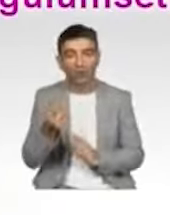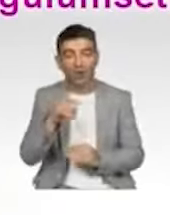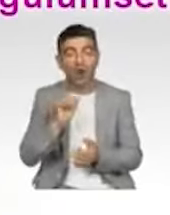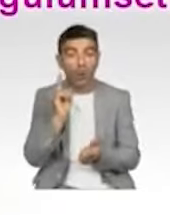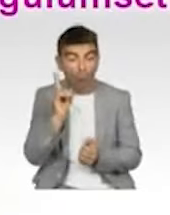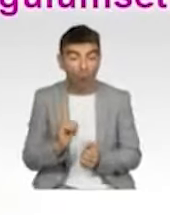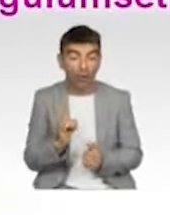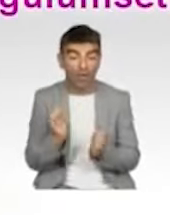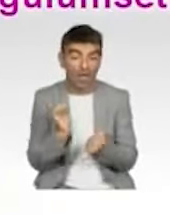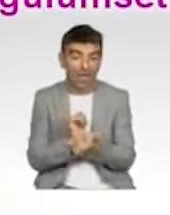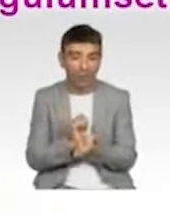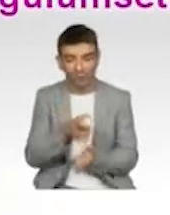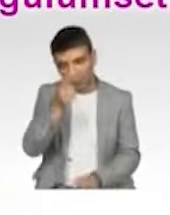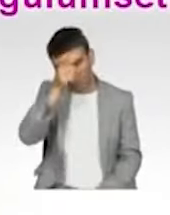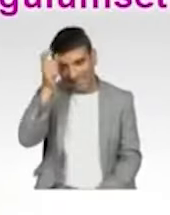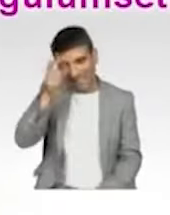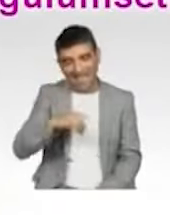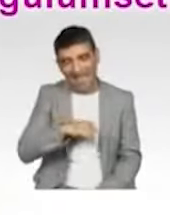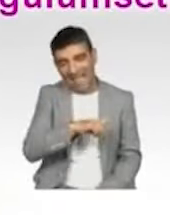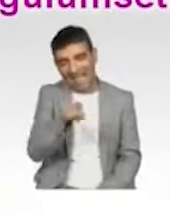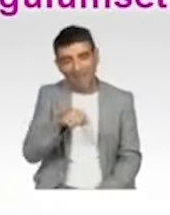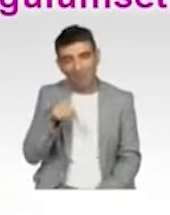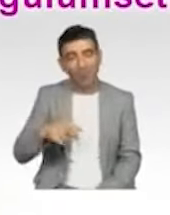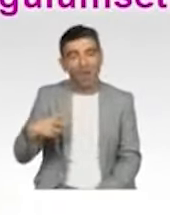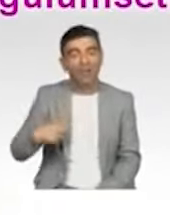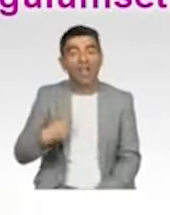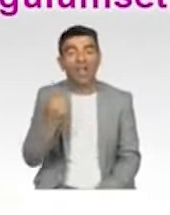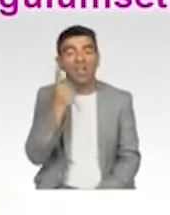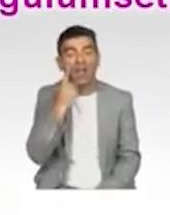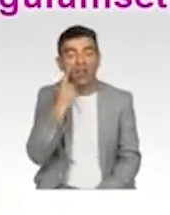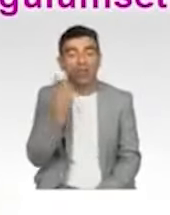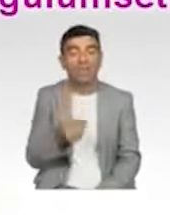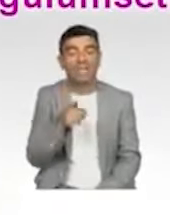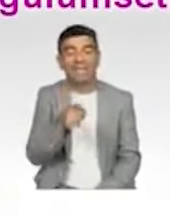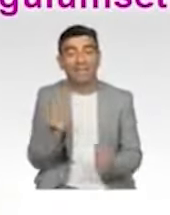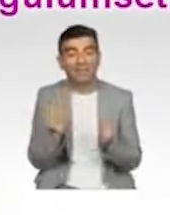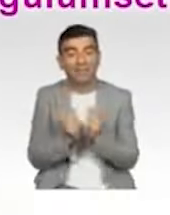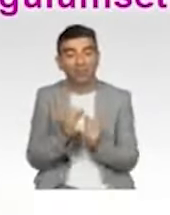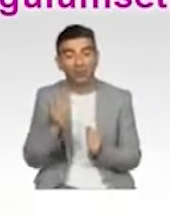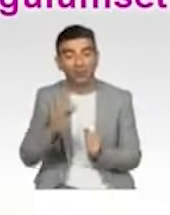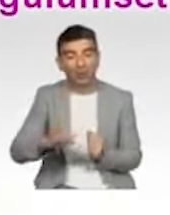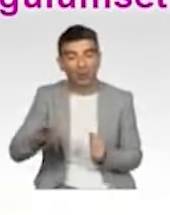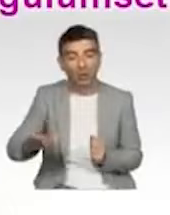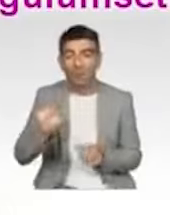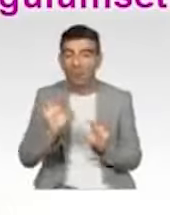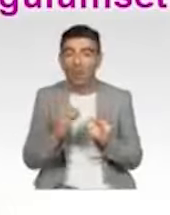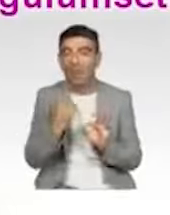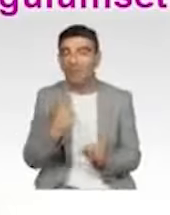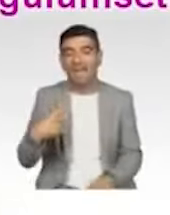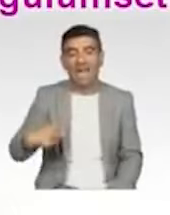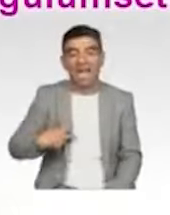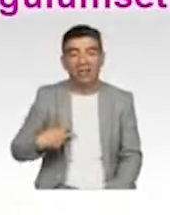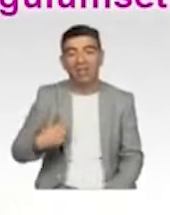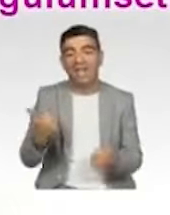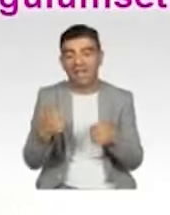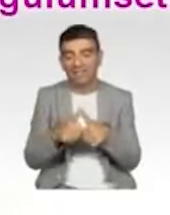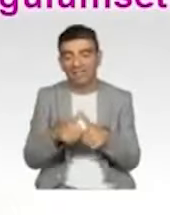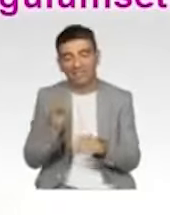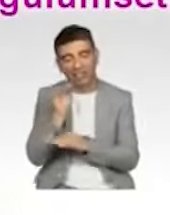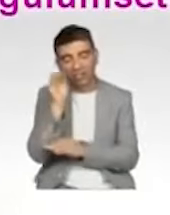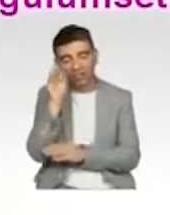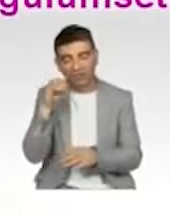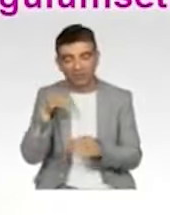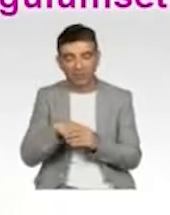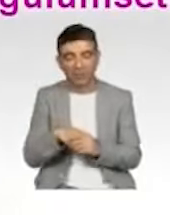da Türkiye'deki herkes bu aşka şahit oldu. Seninle ve çocuklarımla böyle bir aşkı, evliliği yaşadığım